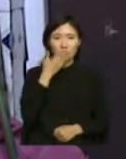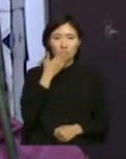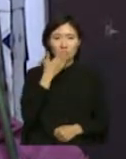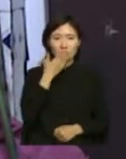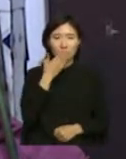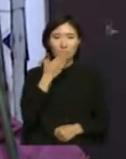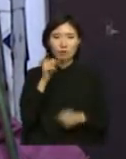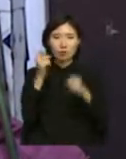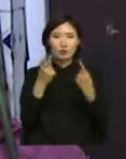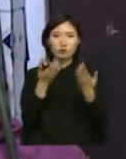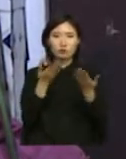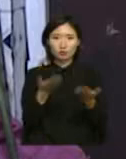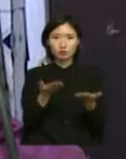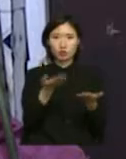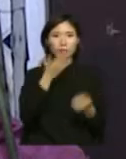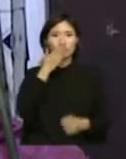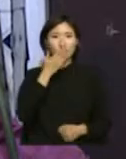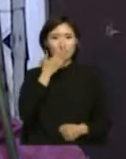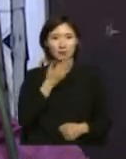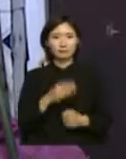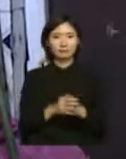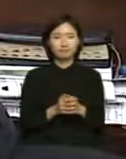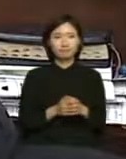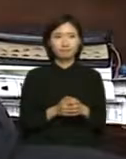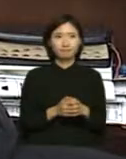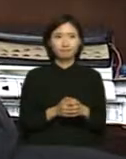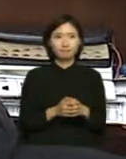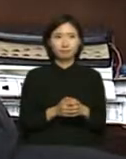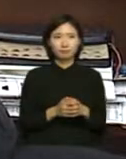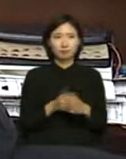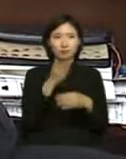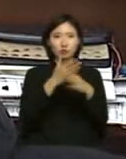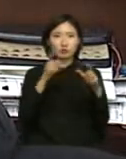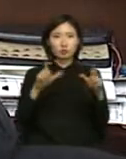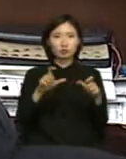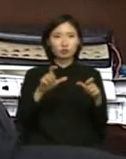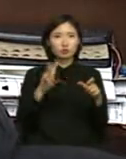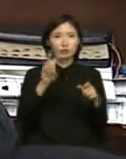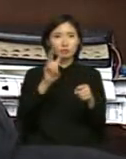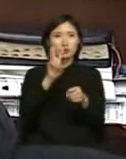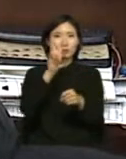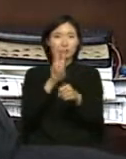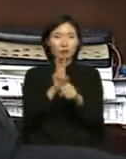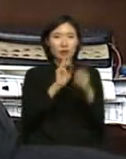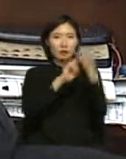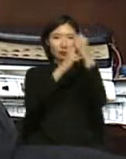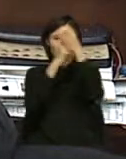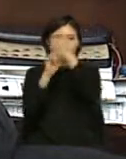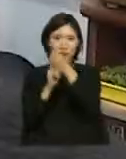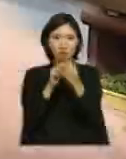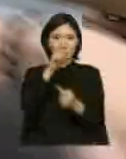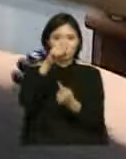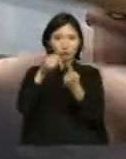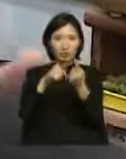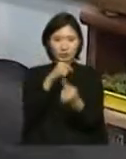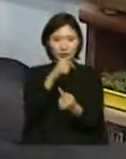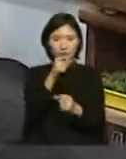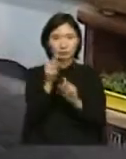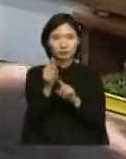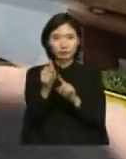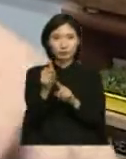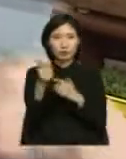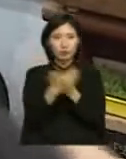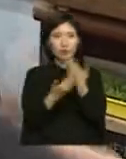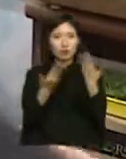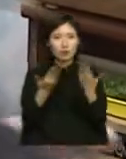드린 것뿐인데 왜 못하냐고 한다고 했지. 중구에서 33년째 미용실을 운영하는 황정훈 씨도